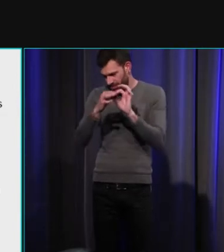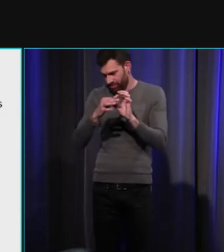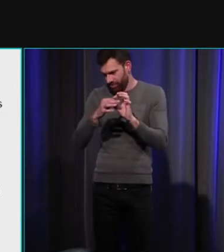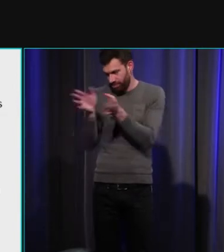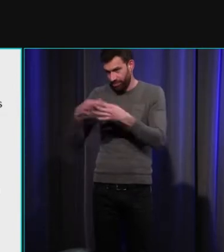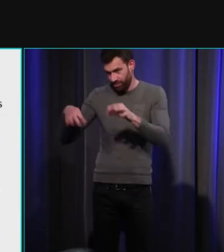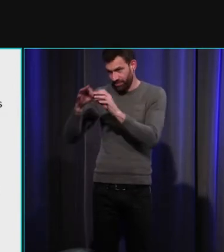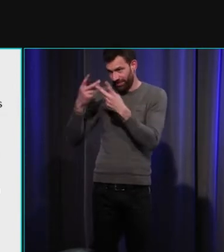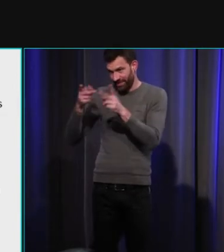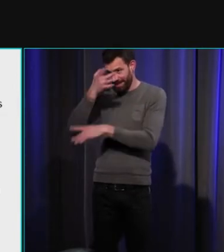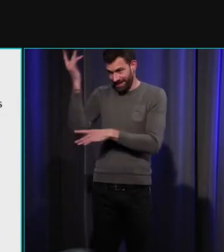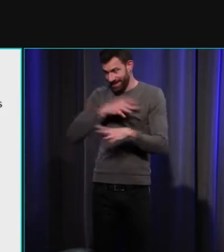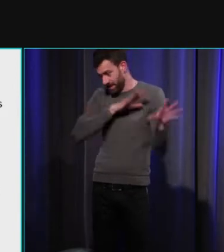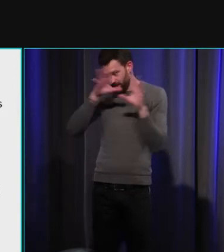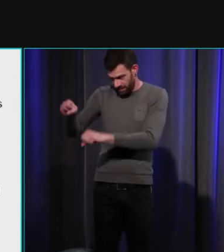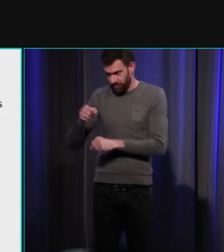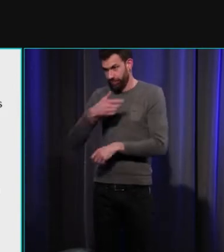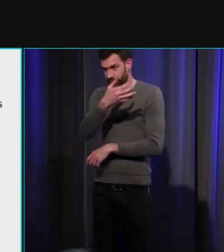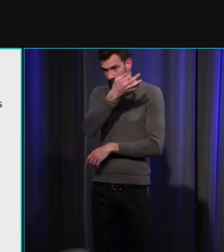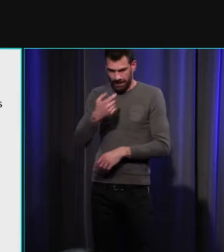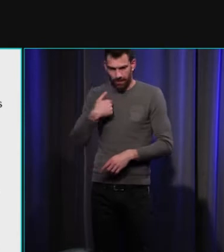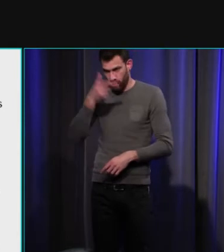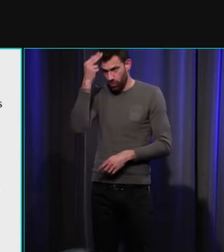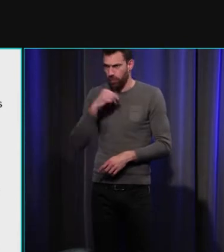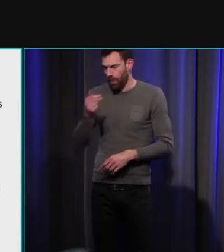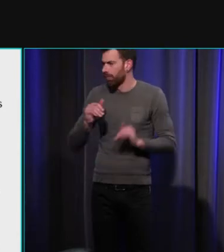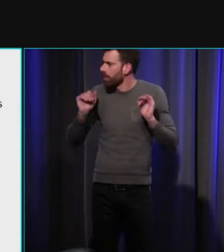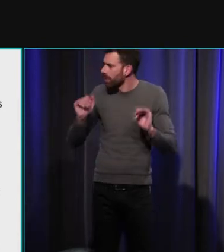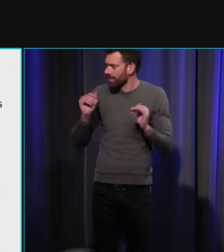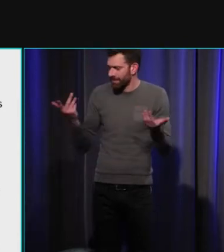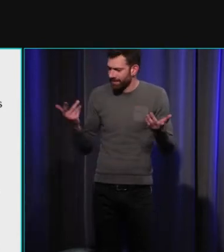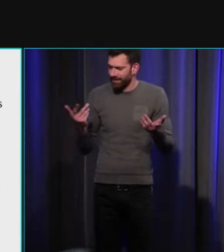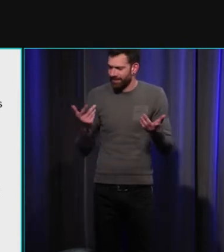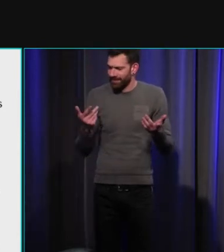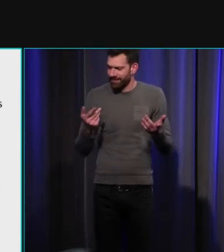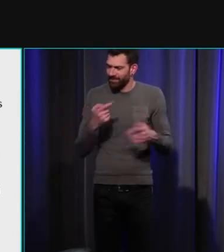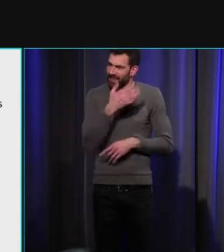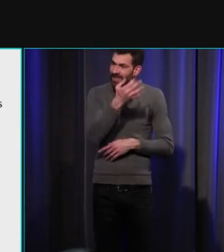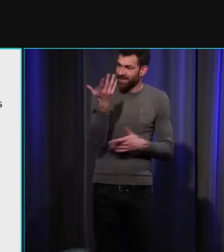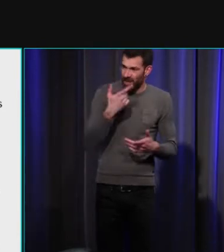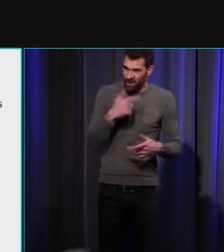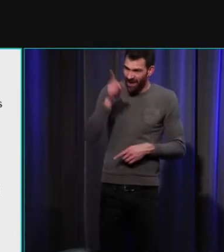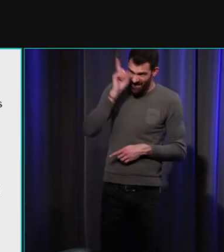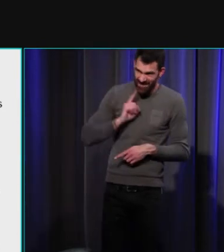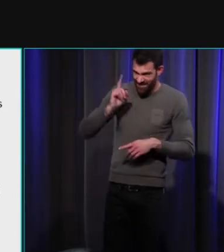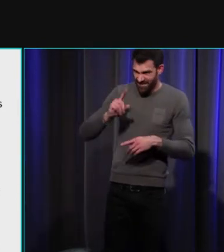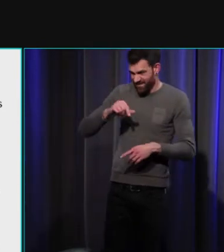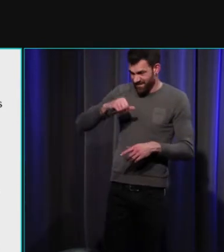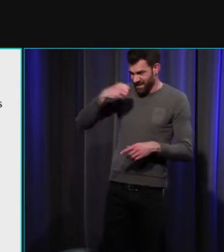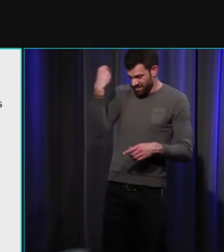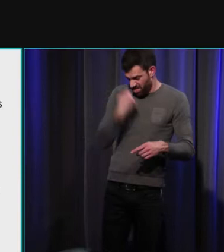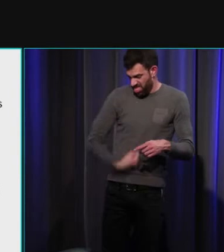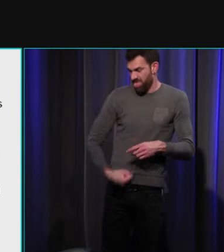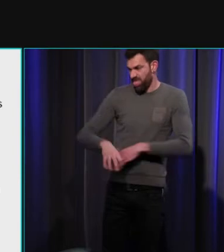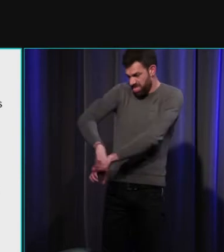où il dit que j'ai rien compris au film quand même albert d'aix dit que lille ouvrait les entrailles des familles d enlever les embryons